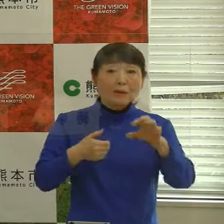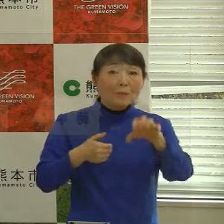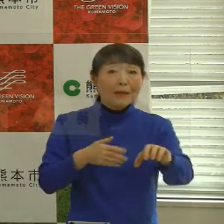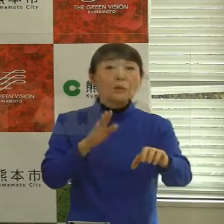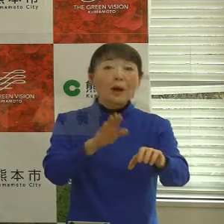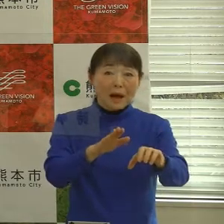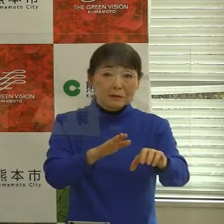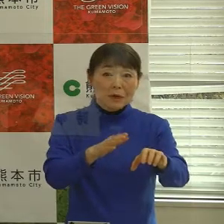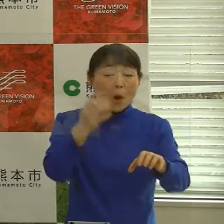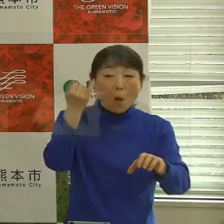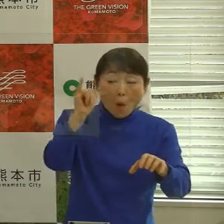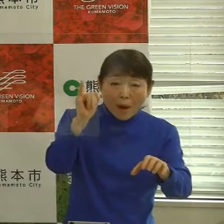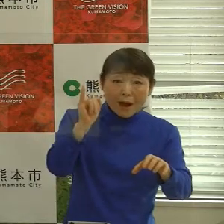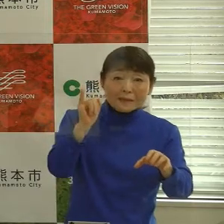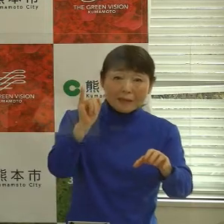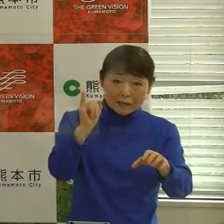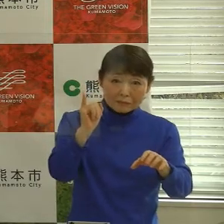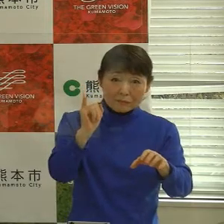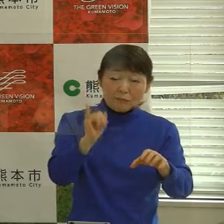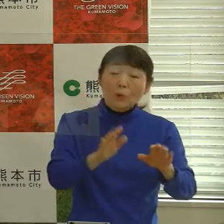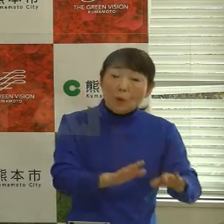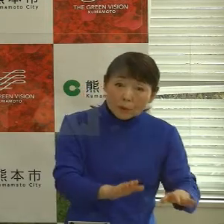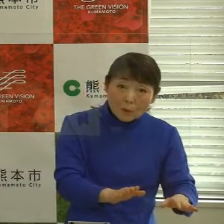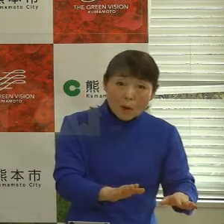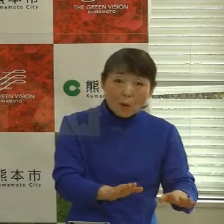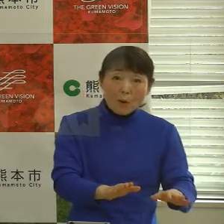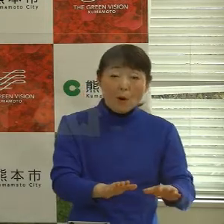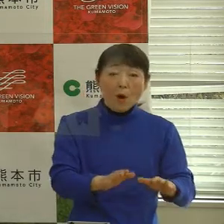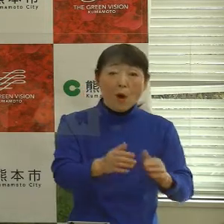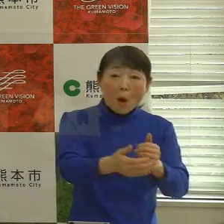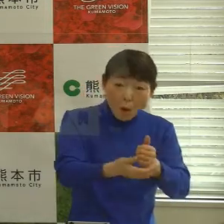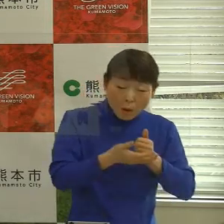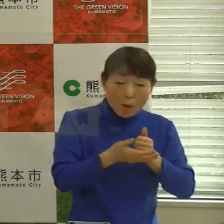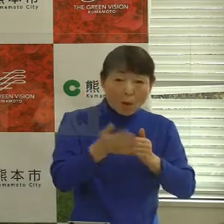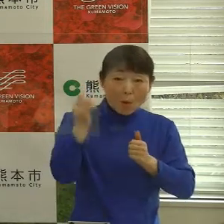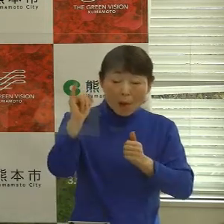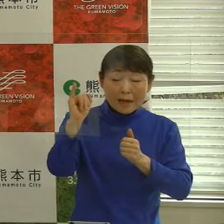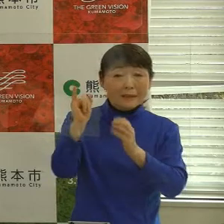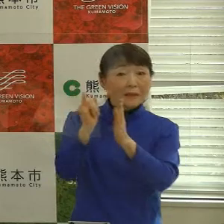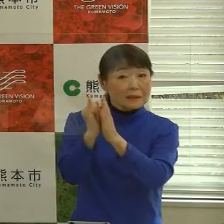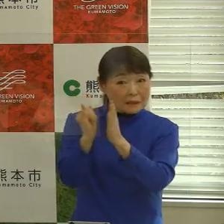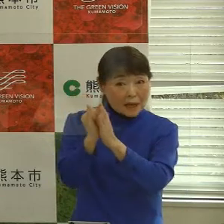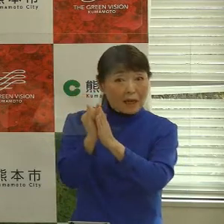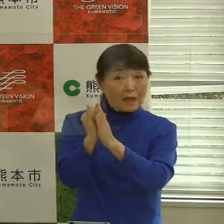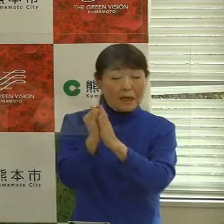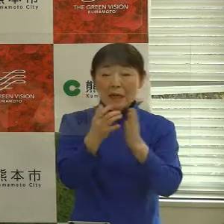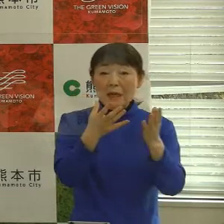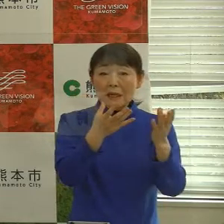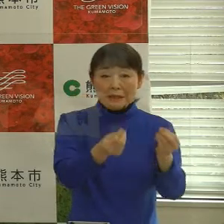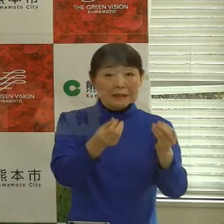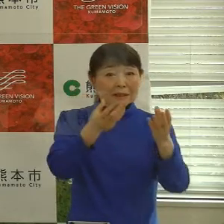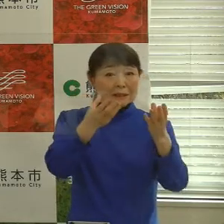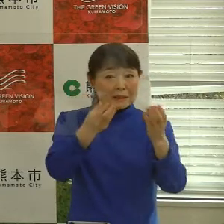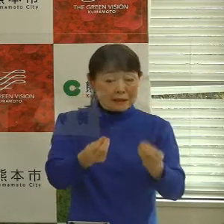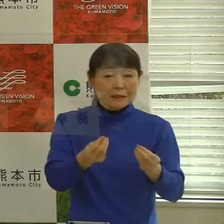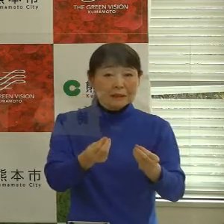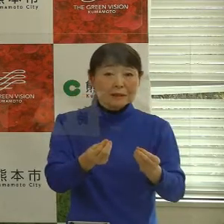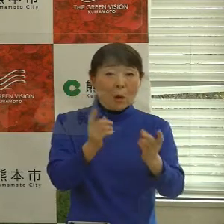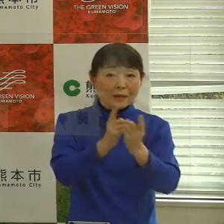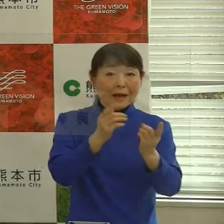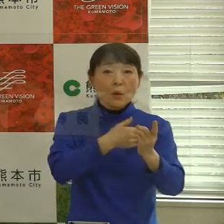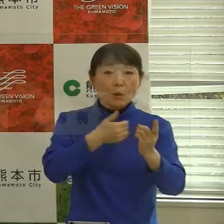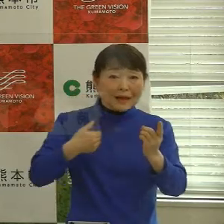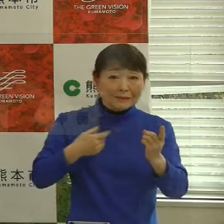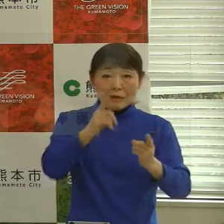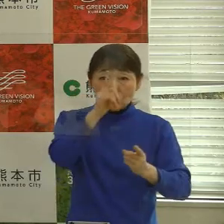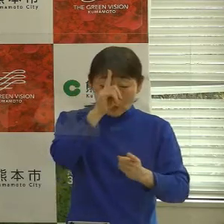母さんに対する支援、そしてお子さんに対するその保護やそういったスキームというのがしっかりしているなというのはやっぱり私の中